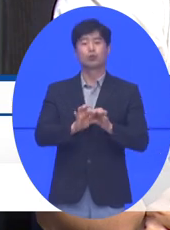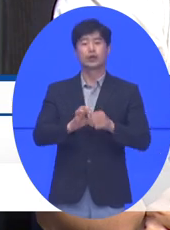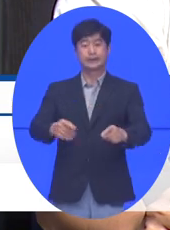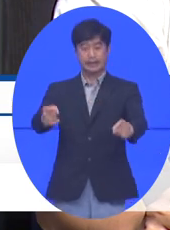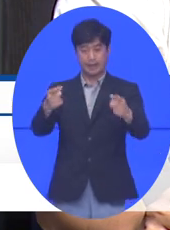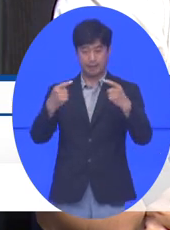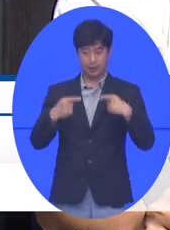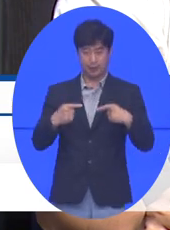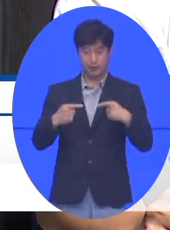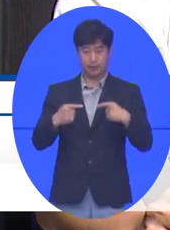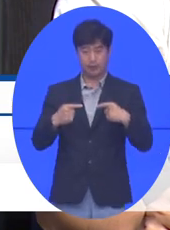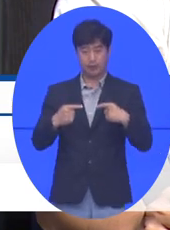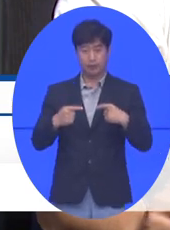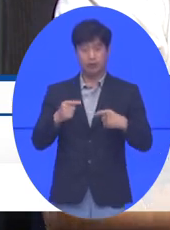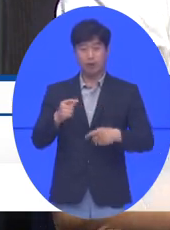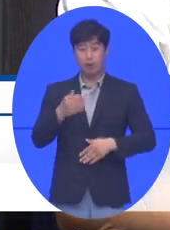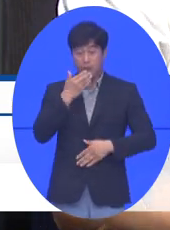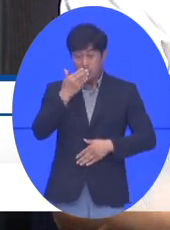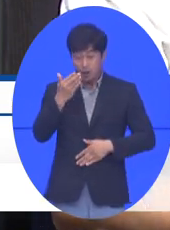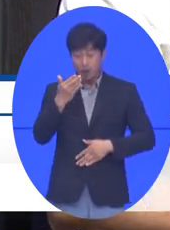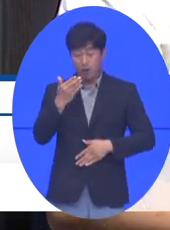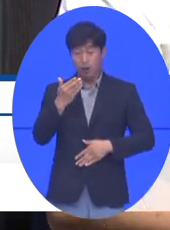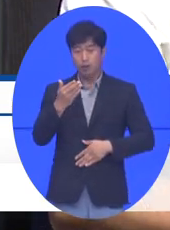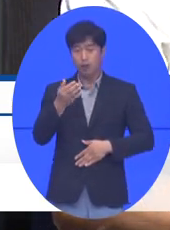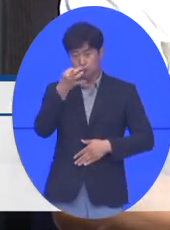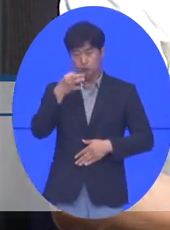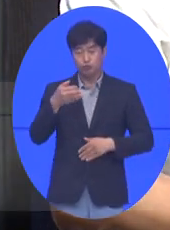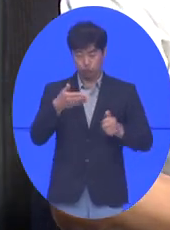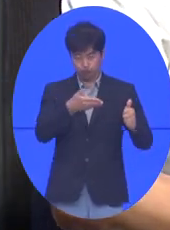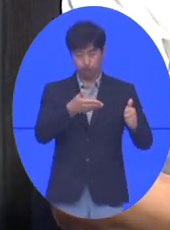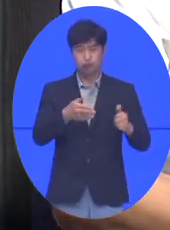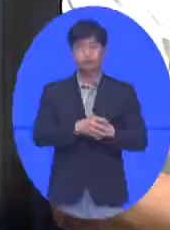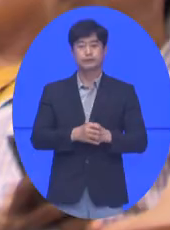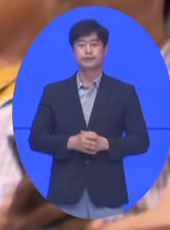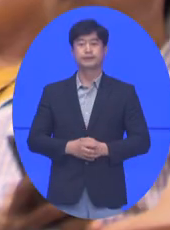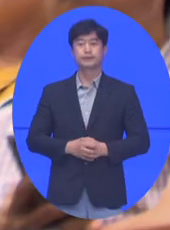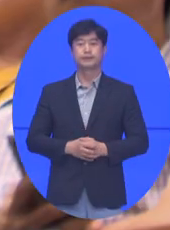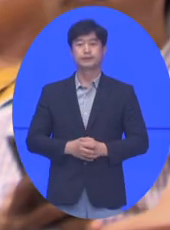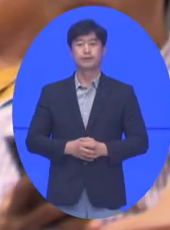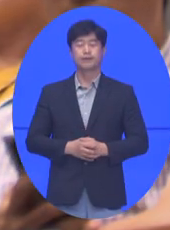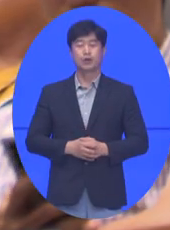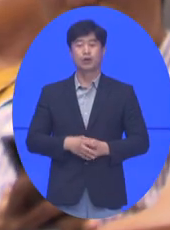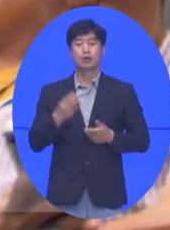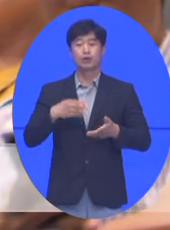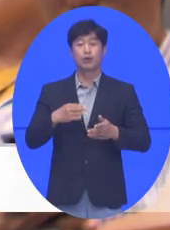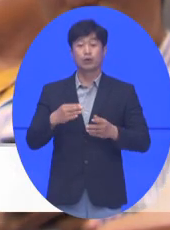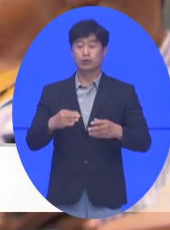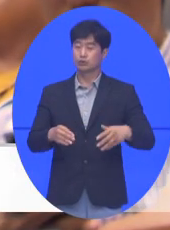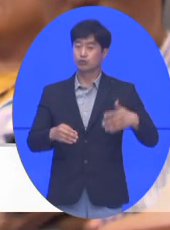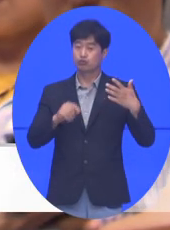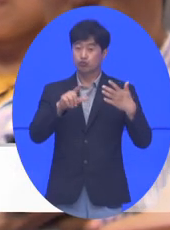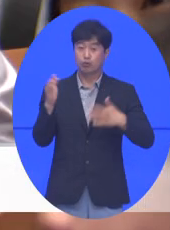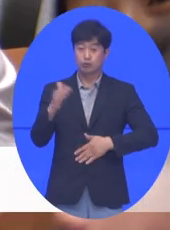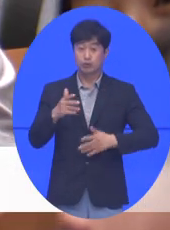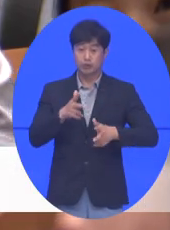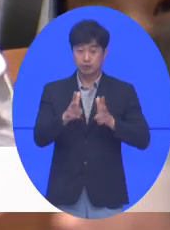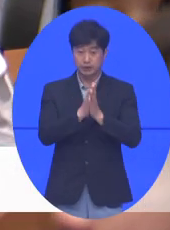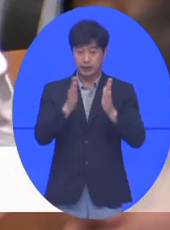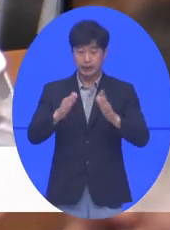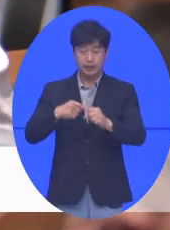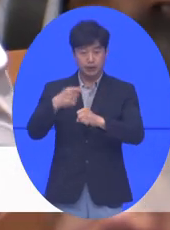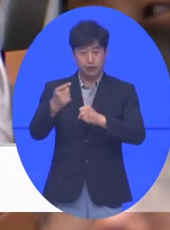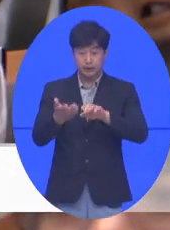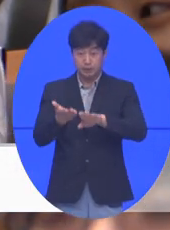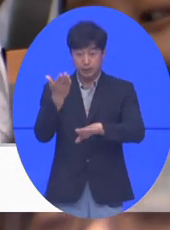통해서 참여하고 또 가능하다고 그러면 인센티브 가지 돼서 경기도는 다음 달부터 사업에 착수해